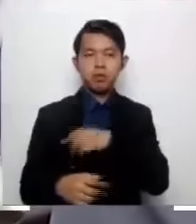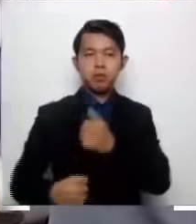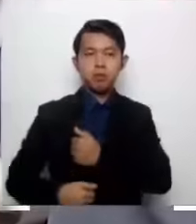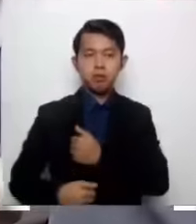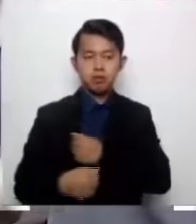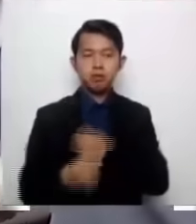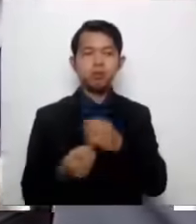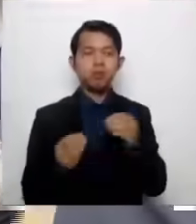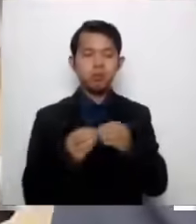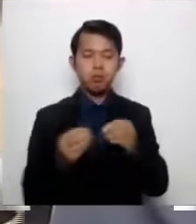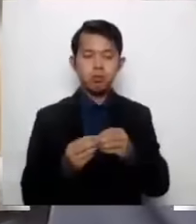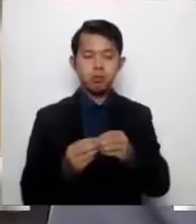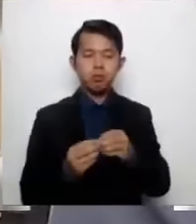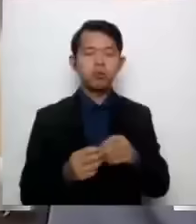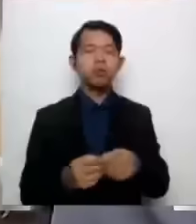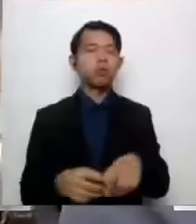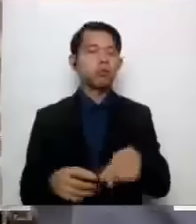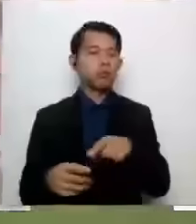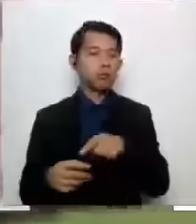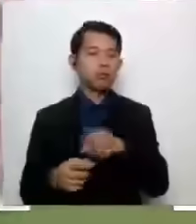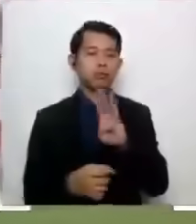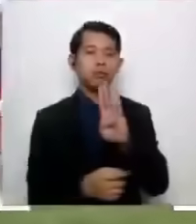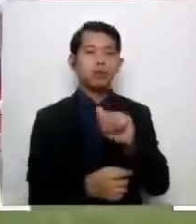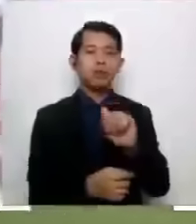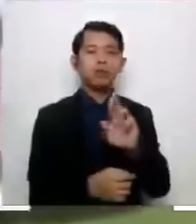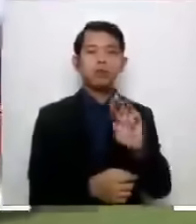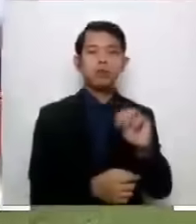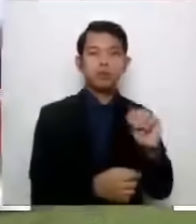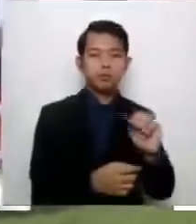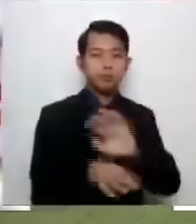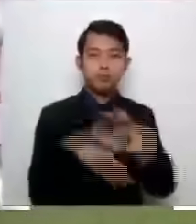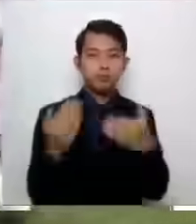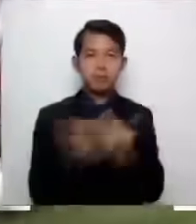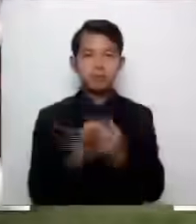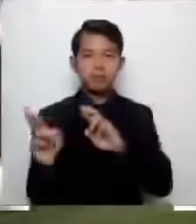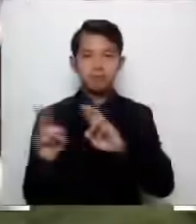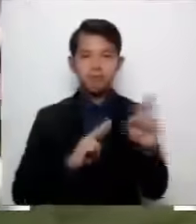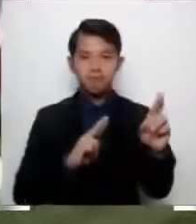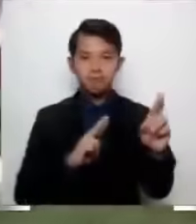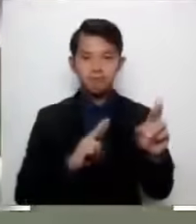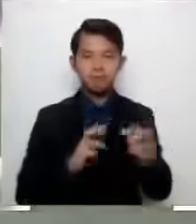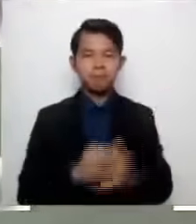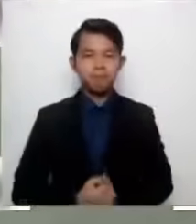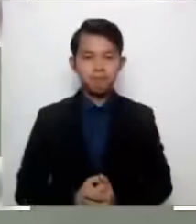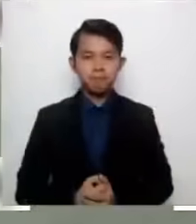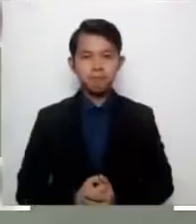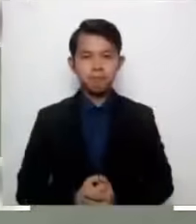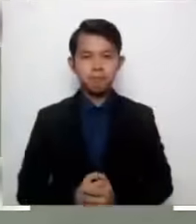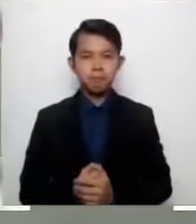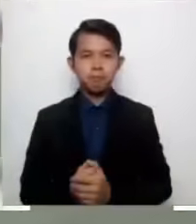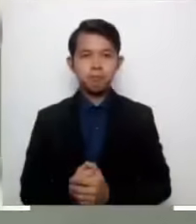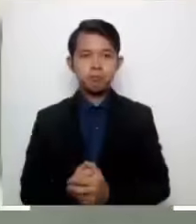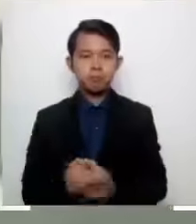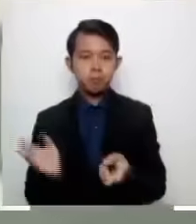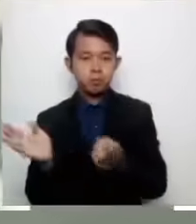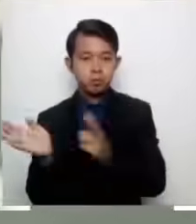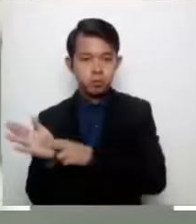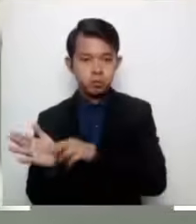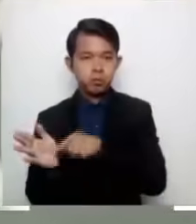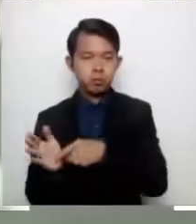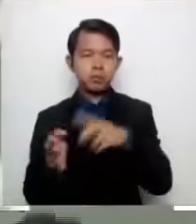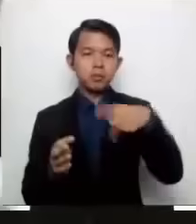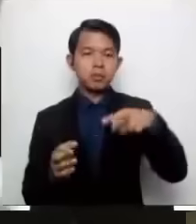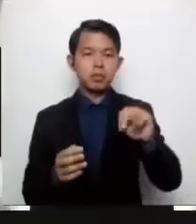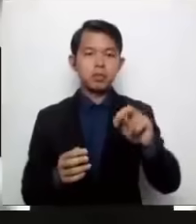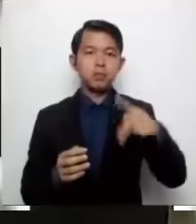sa barm Everything is ready pumirma rin sa kasunduan ng COMELEC at PNP Para mabigyan ng comonect ng access sa